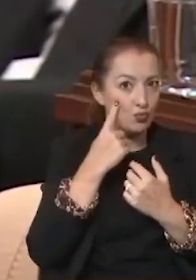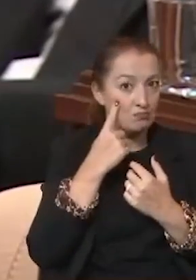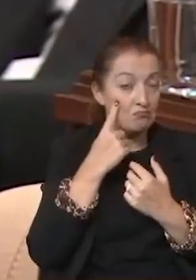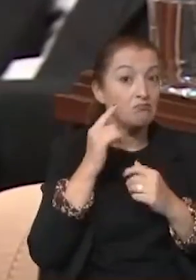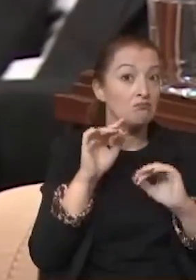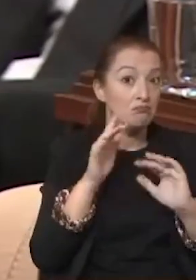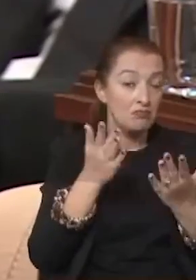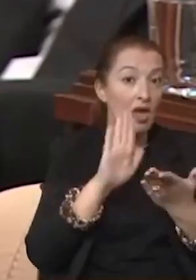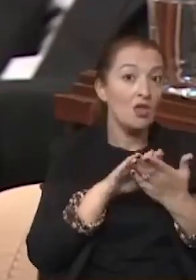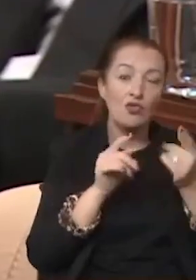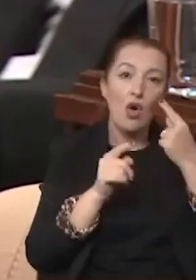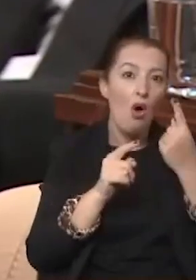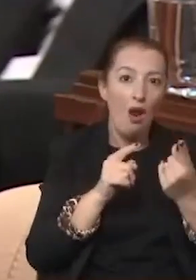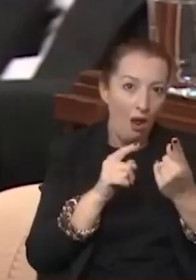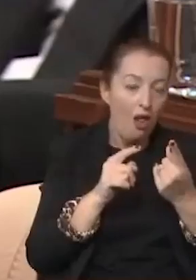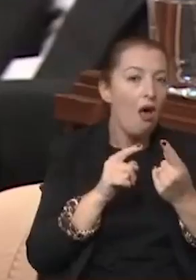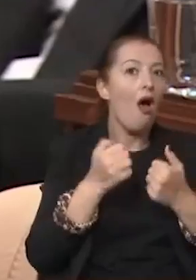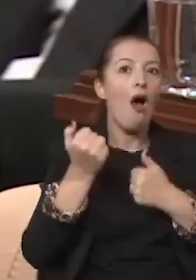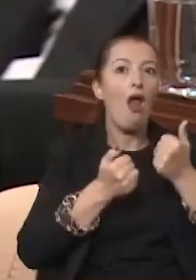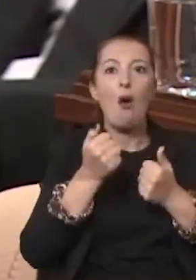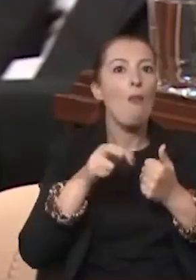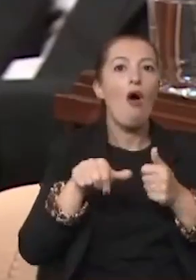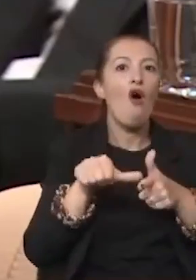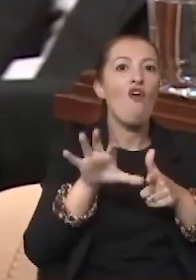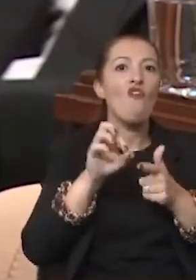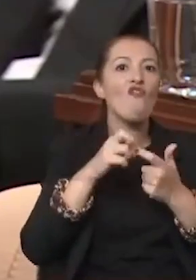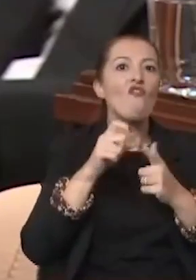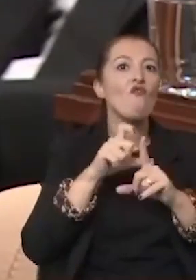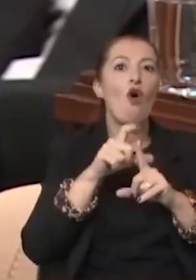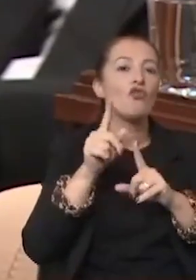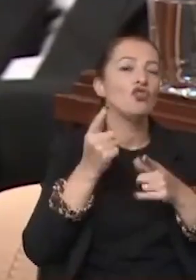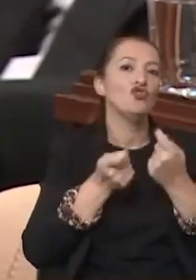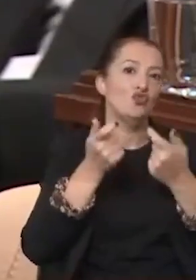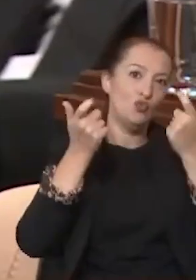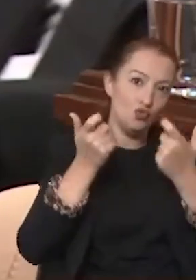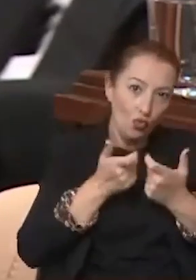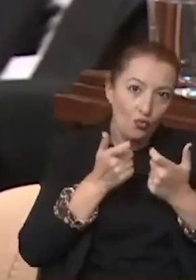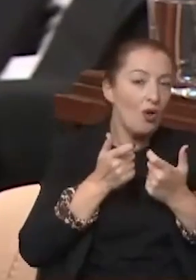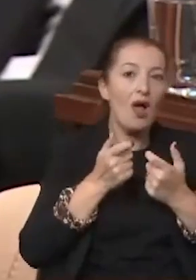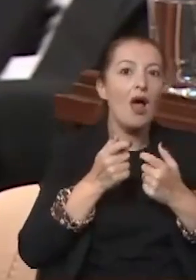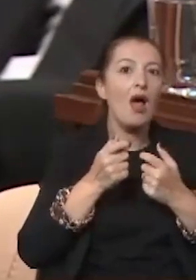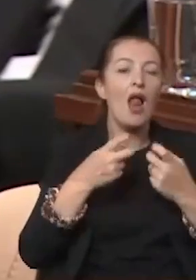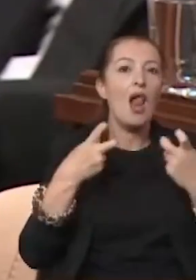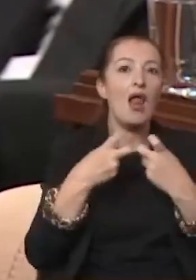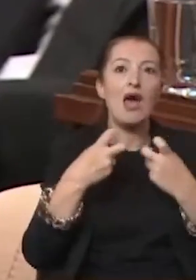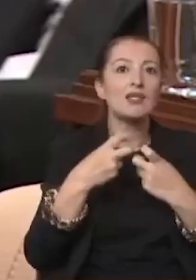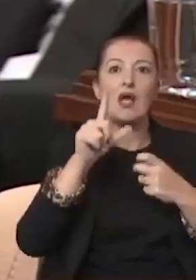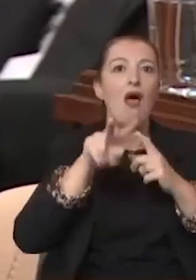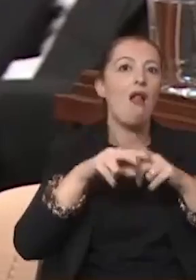Yani arkadaşlara göre şöyle, arabanın markası Ford. Ford bu işte sorumlu. Aracın lastikleri Lassa, Lassa da